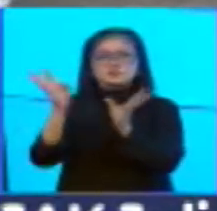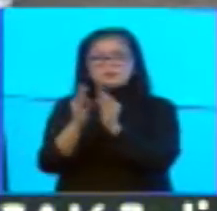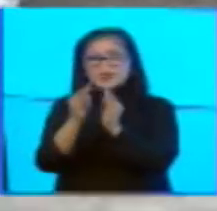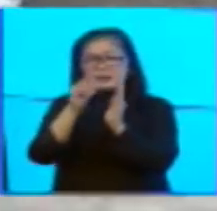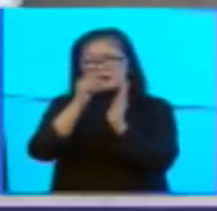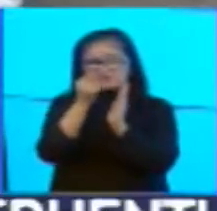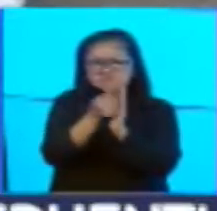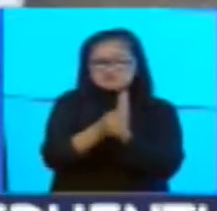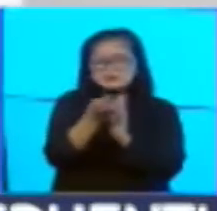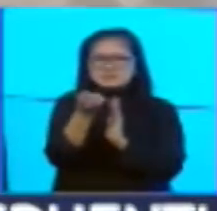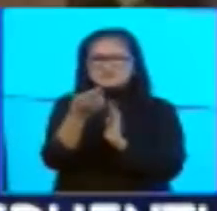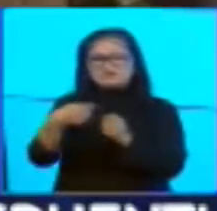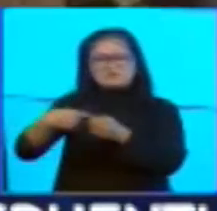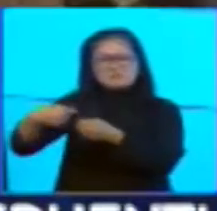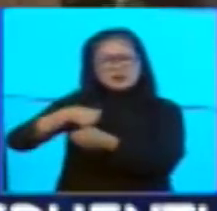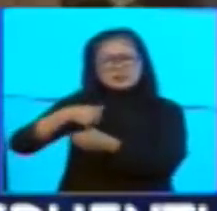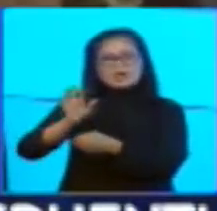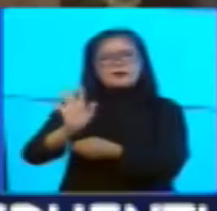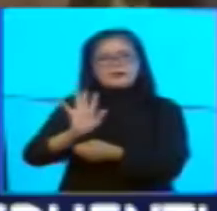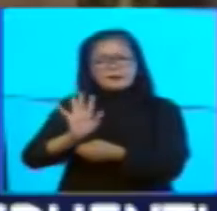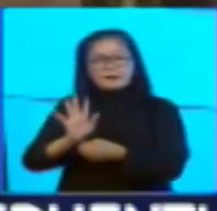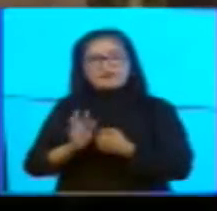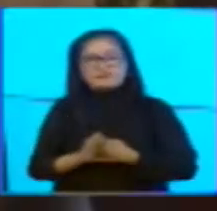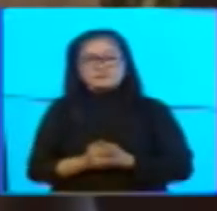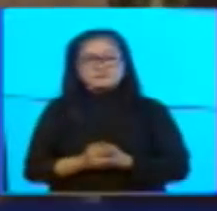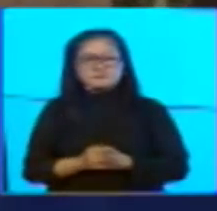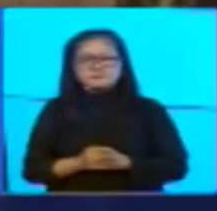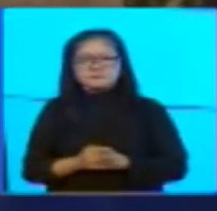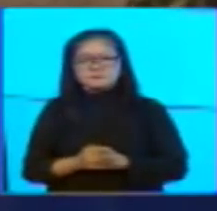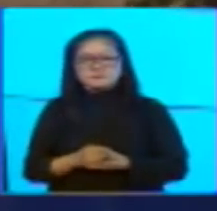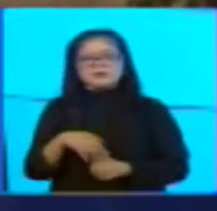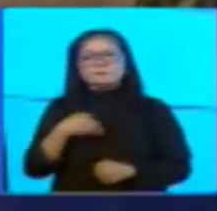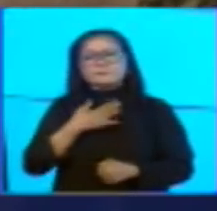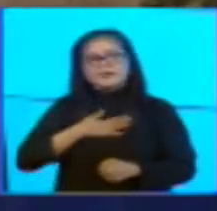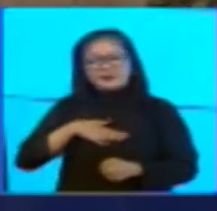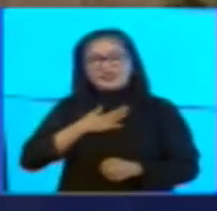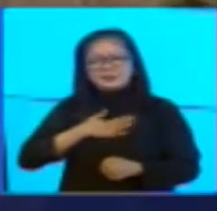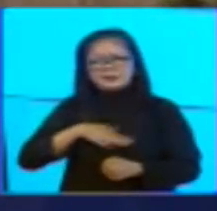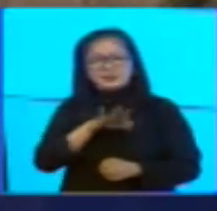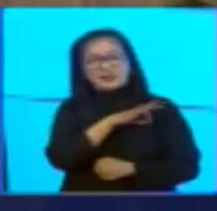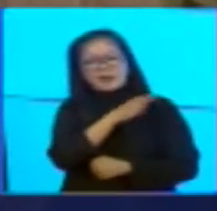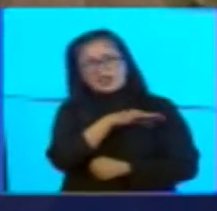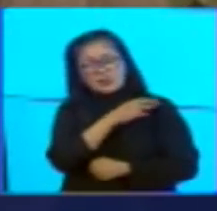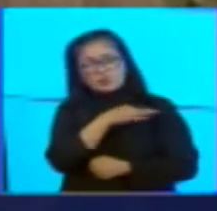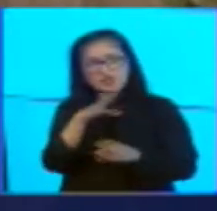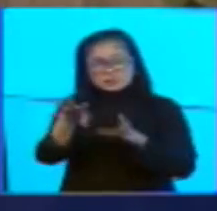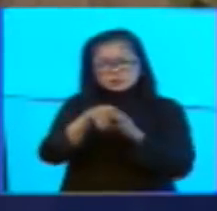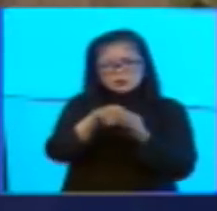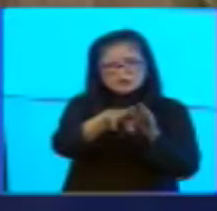terhenti. Kami sangat prihatin dengan BPBD, relawan yang sudah terrekrut dan terlatih yang